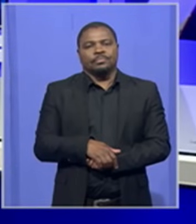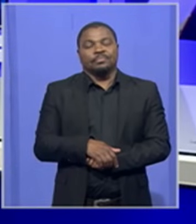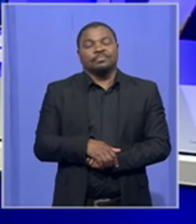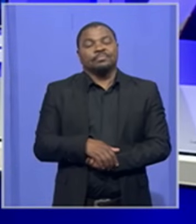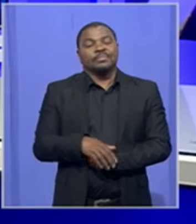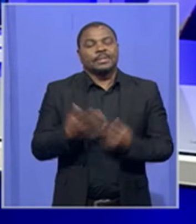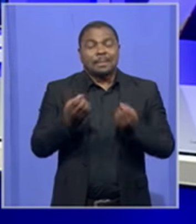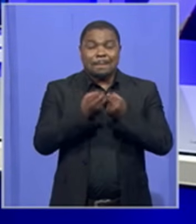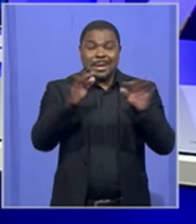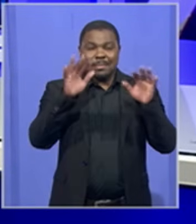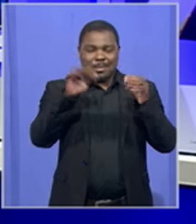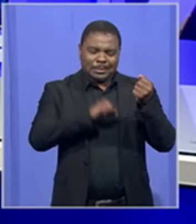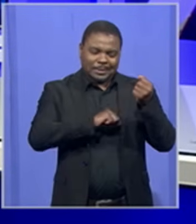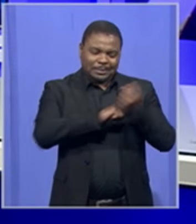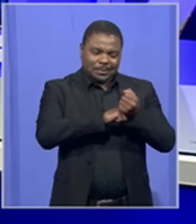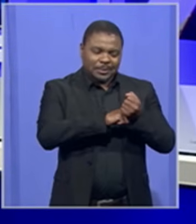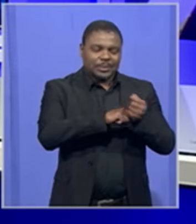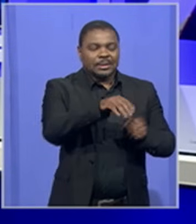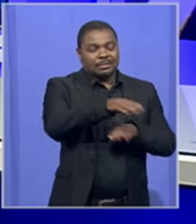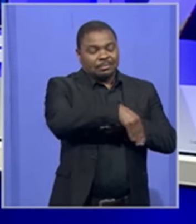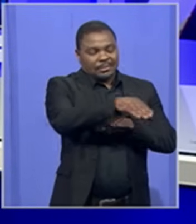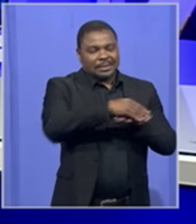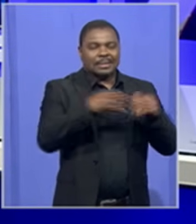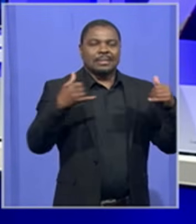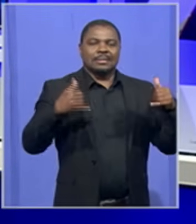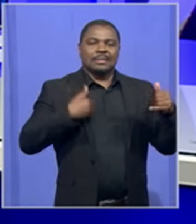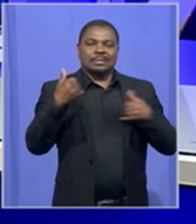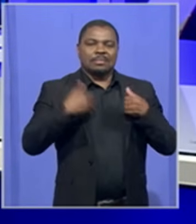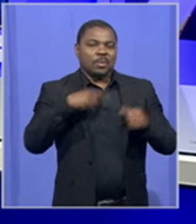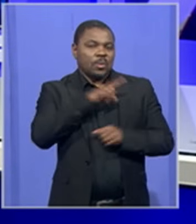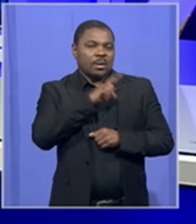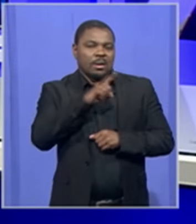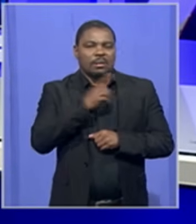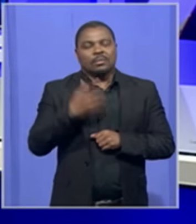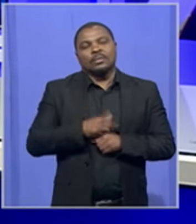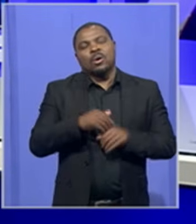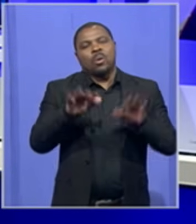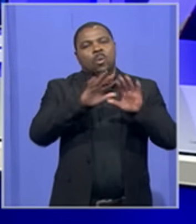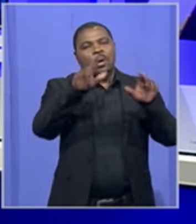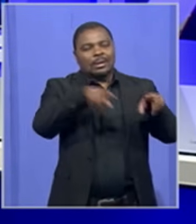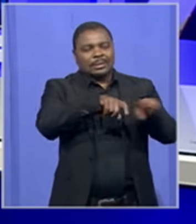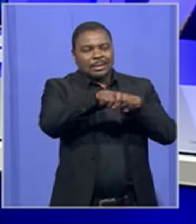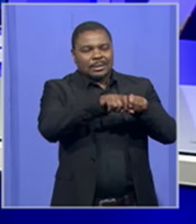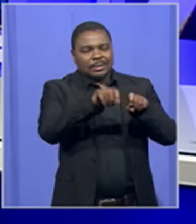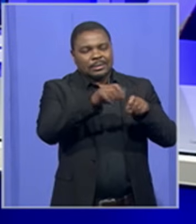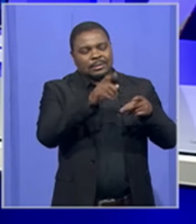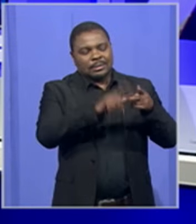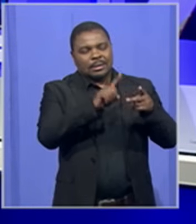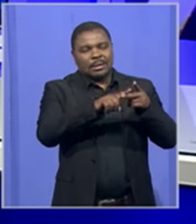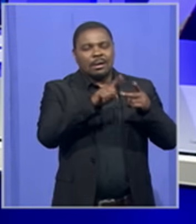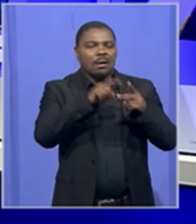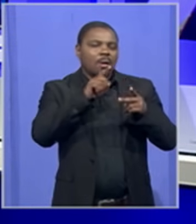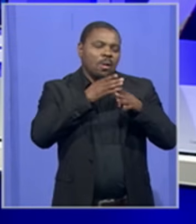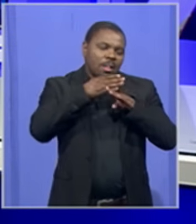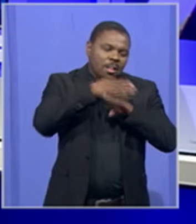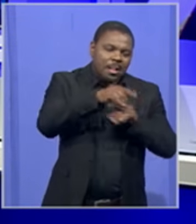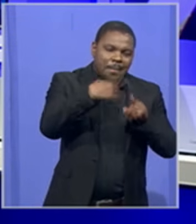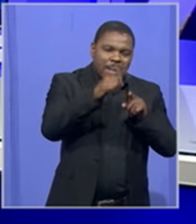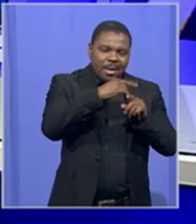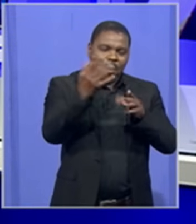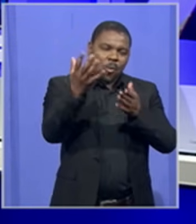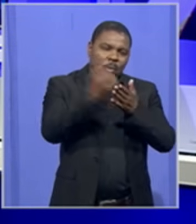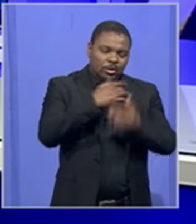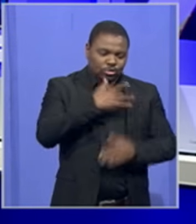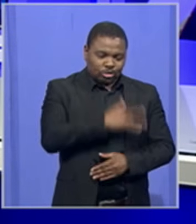Jaaka balatedi ba cricket ba keteka phenyo ya sešweng ya Afrika Borwa ya World Test Legends Championship, setlhopha se sengwe